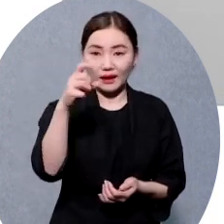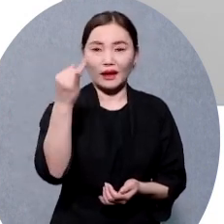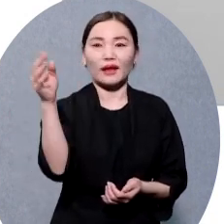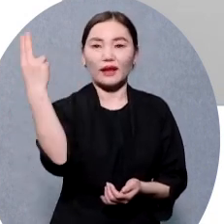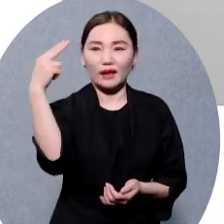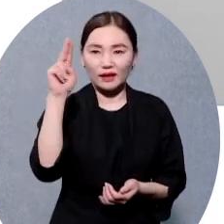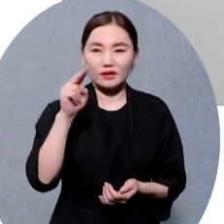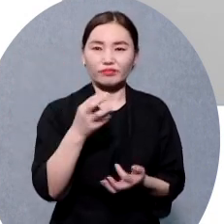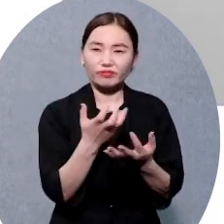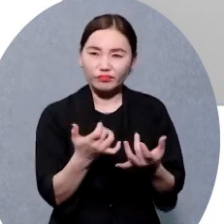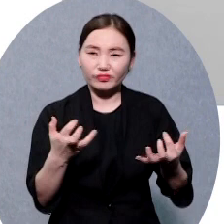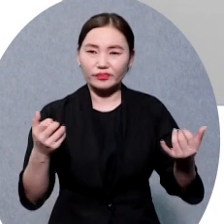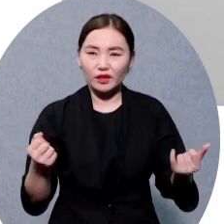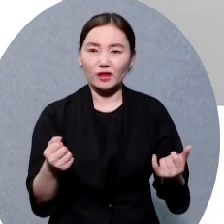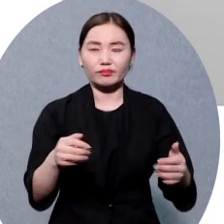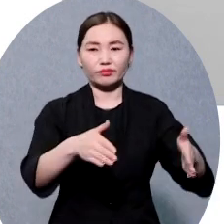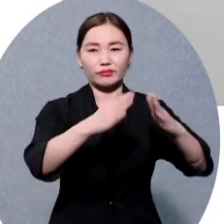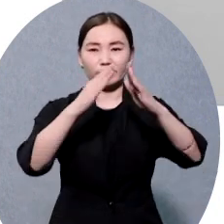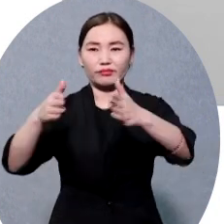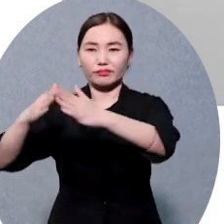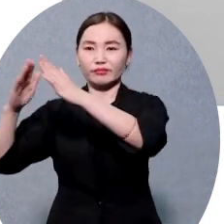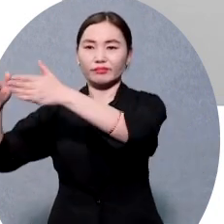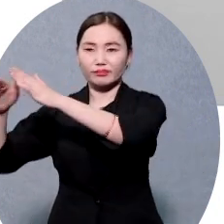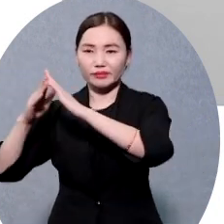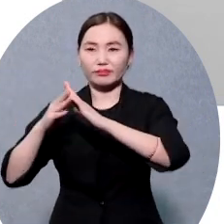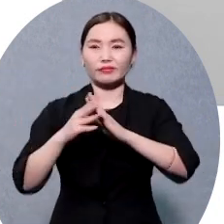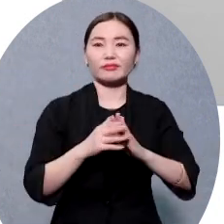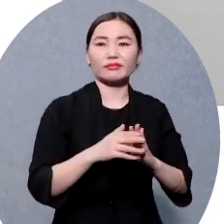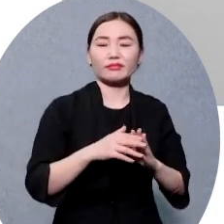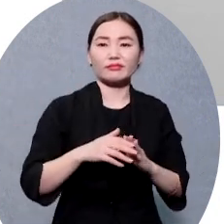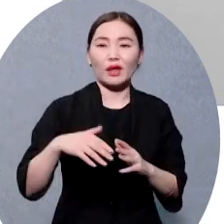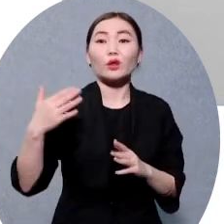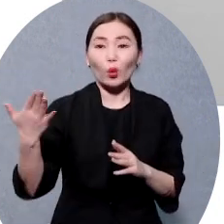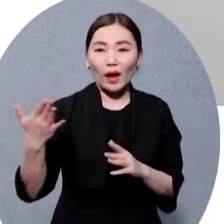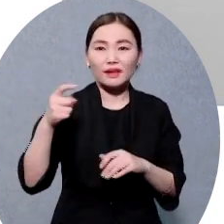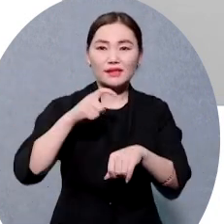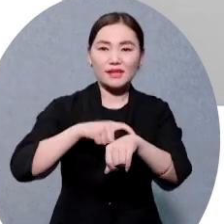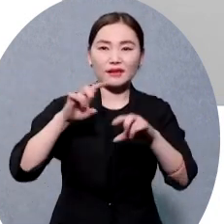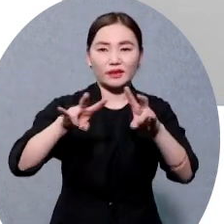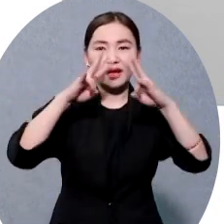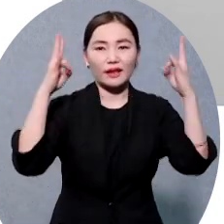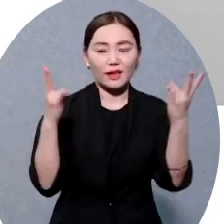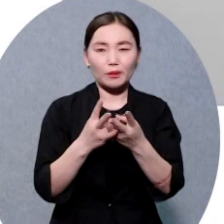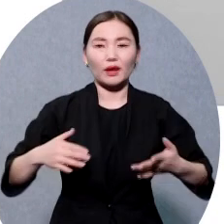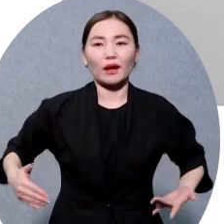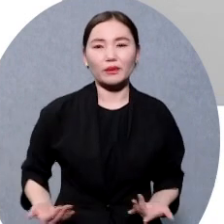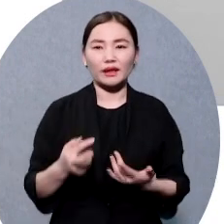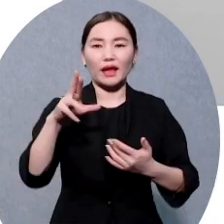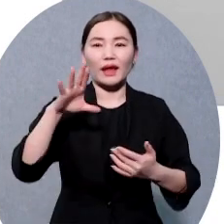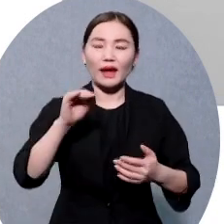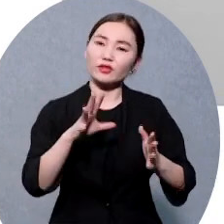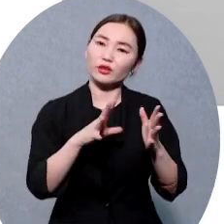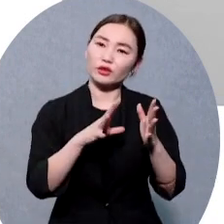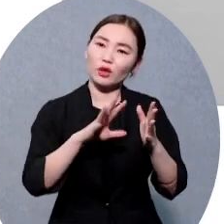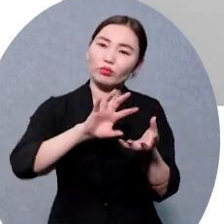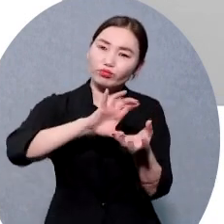За мөн хүрээ хийдүүд олноороо байгуулагдсан нь тухайн үеийн нийгмийн амьдралыг одоо хэрхэн өөрчилсөн бэ гэсэн. За энэ хоёр асуултанд хариулаарай. За